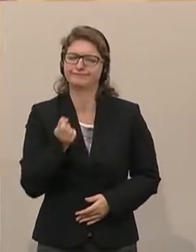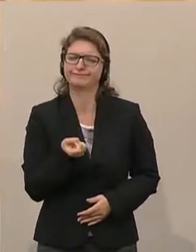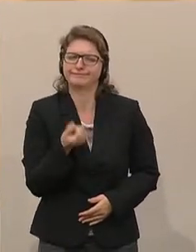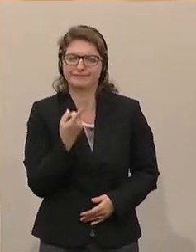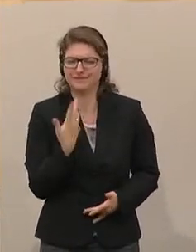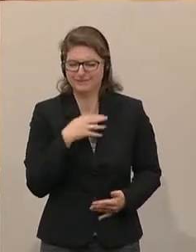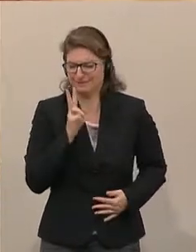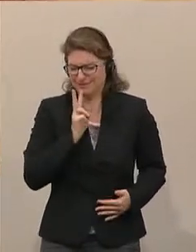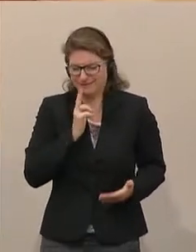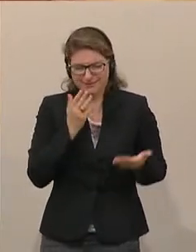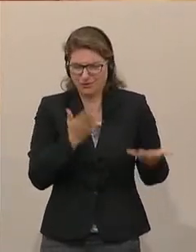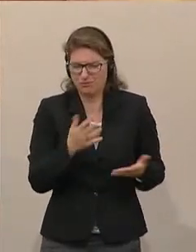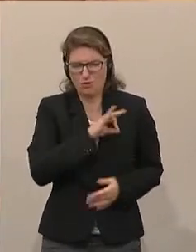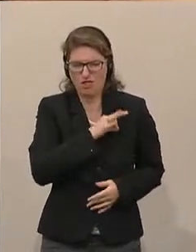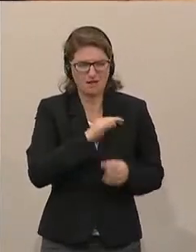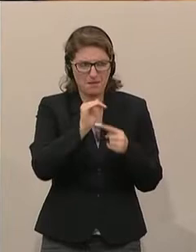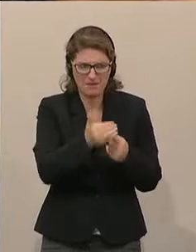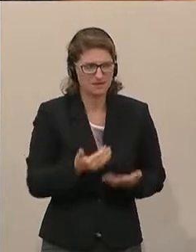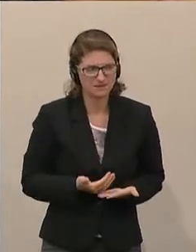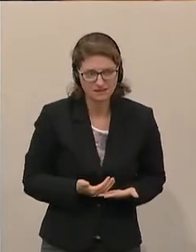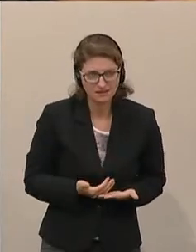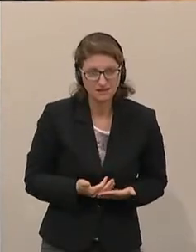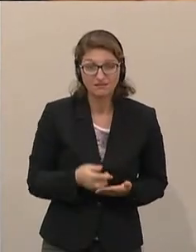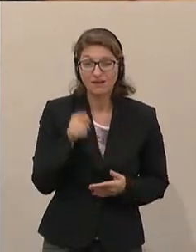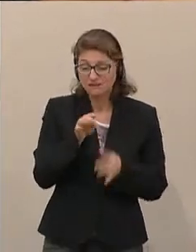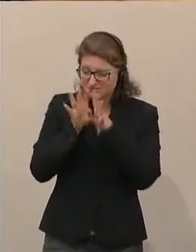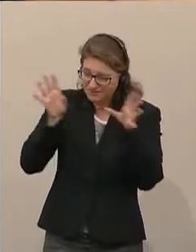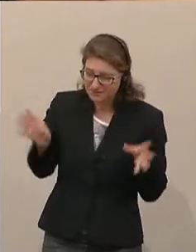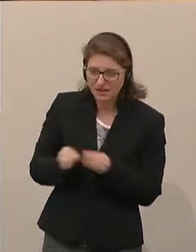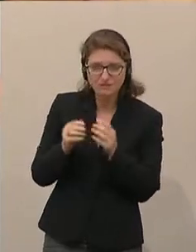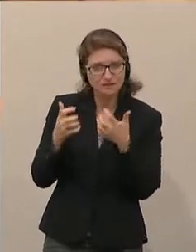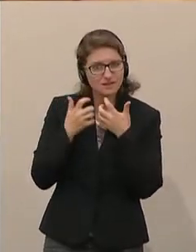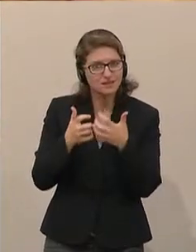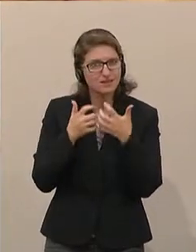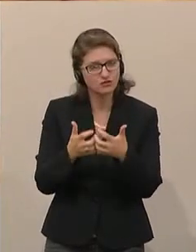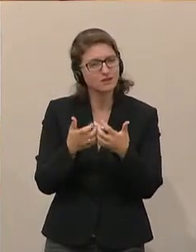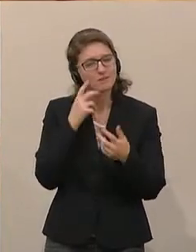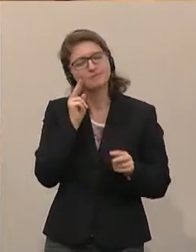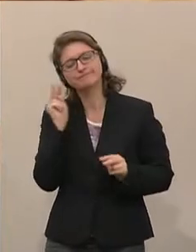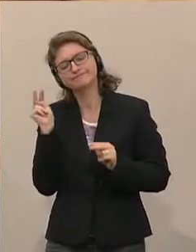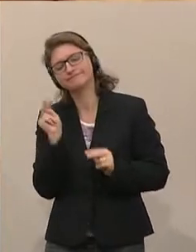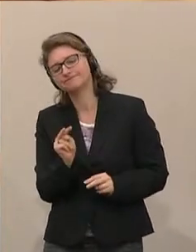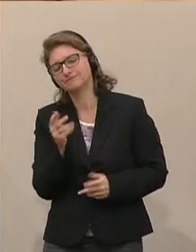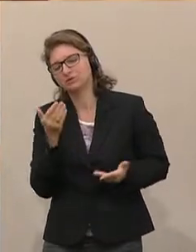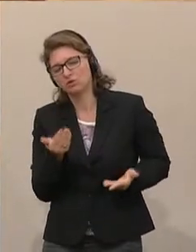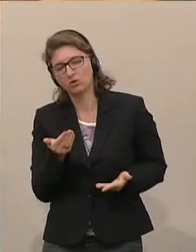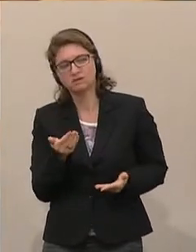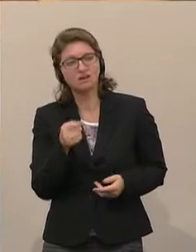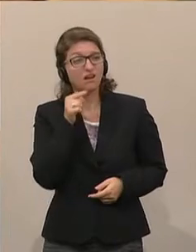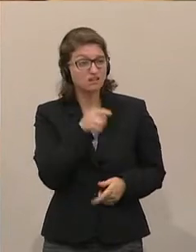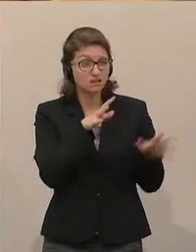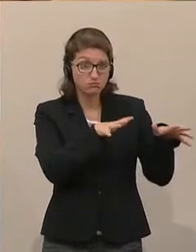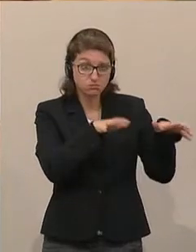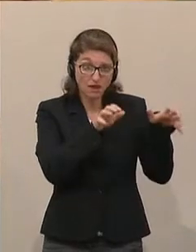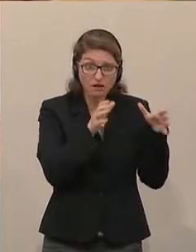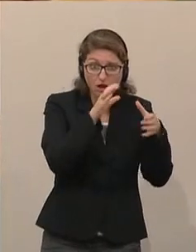absolut absurd, Herr Kollege Pilz. Wenn ich die ganze Geschichte einmal so betrachte, hat dieser Ausschluss im Berner Club vielleicht